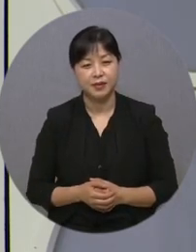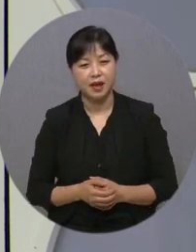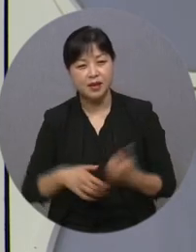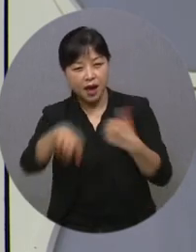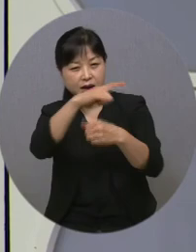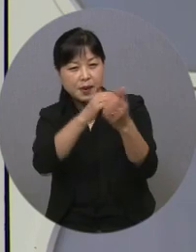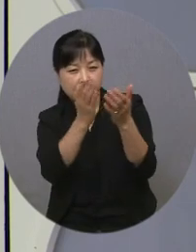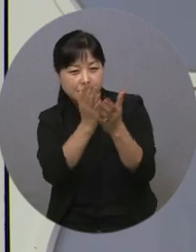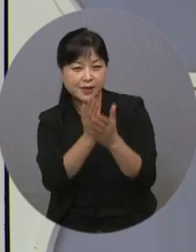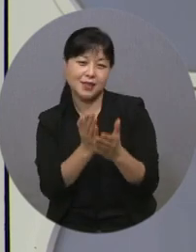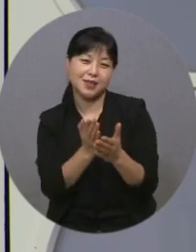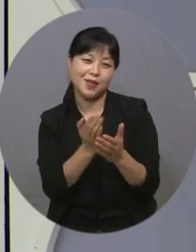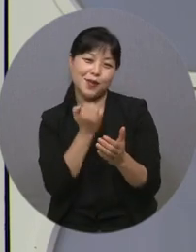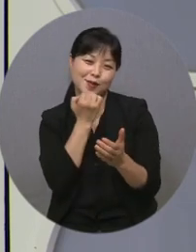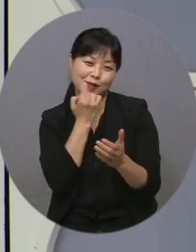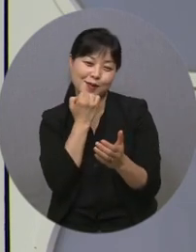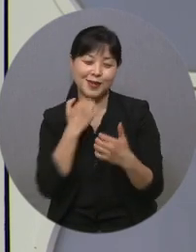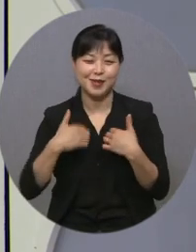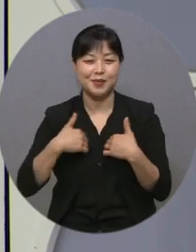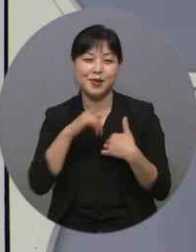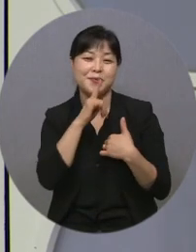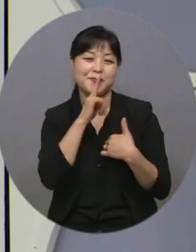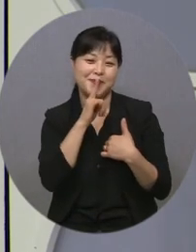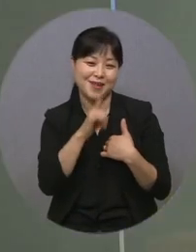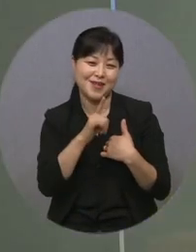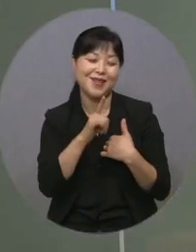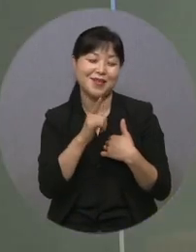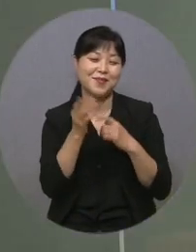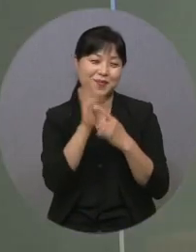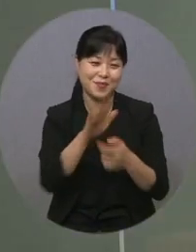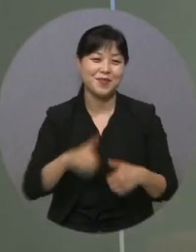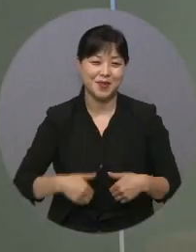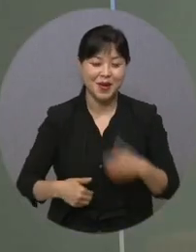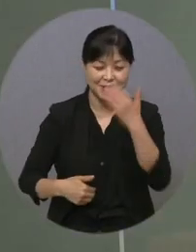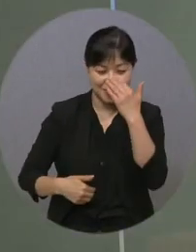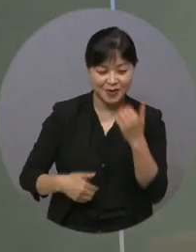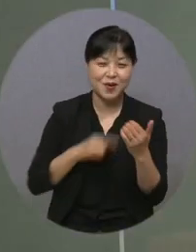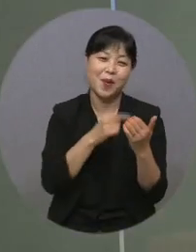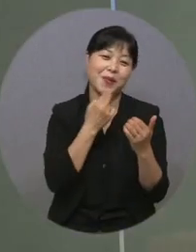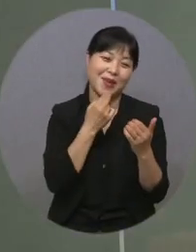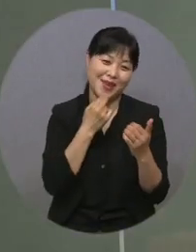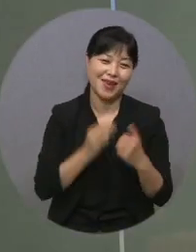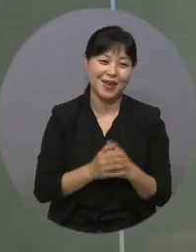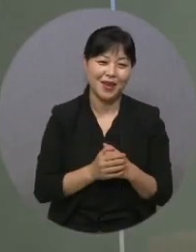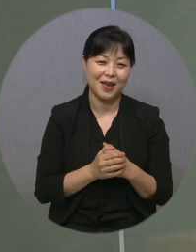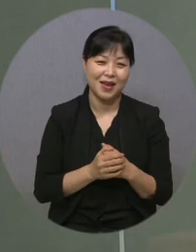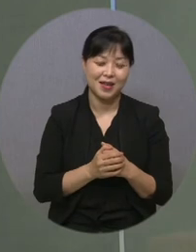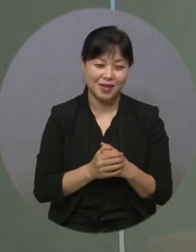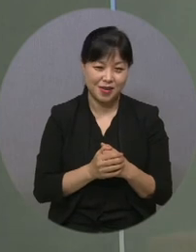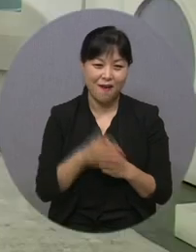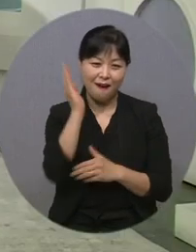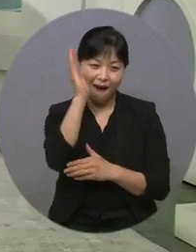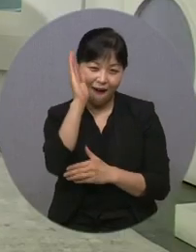거예요. 제조된 유머. 그렇죠. 어. 지루하지 않게 하려고. 예, 예. 중간중간에 그걸 섞어서